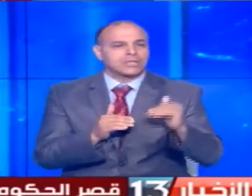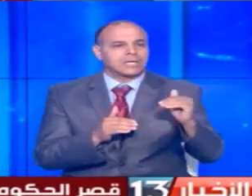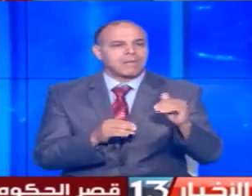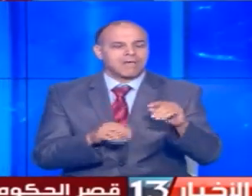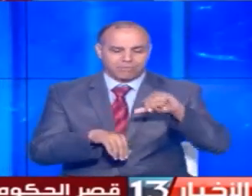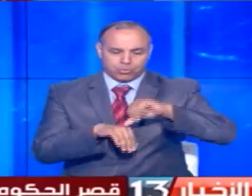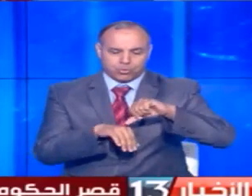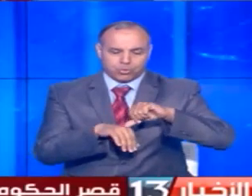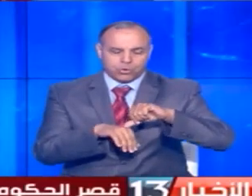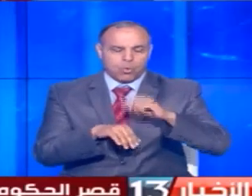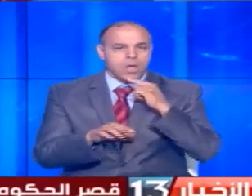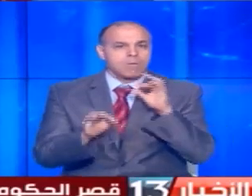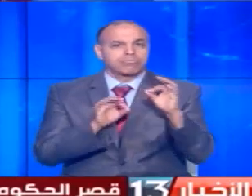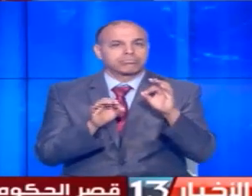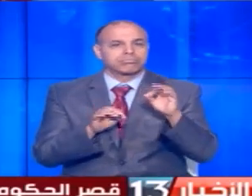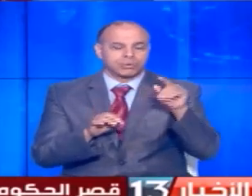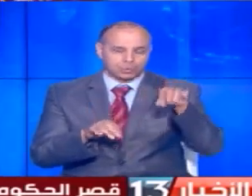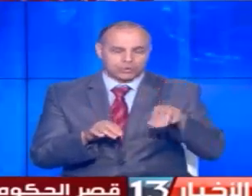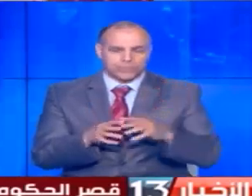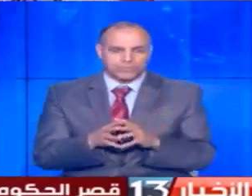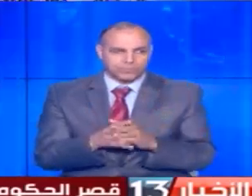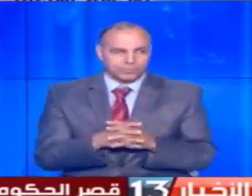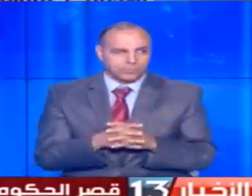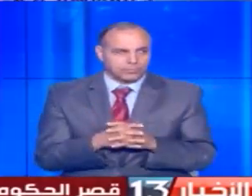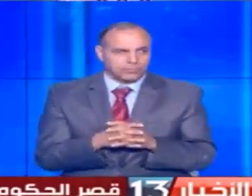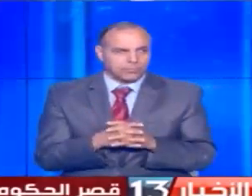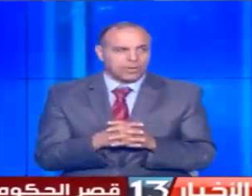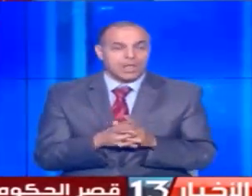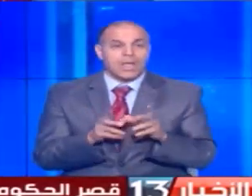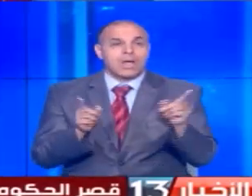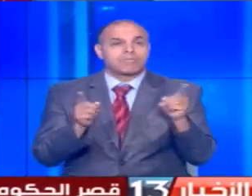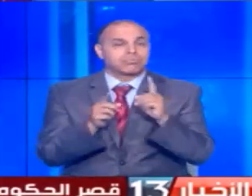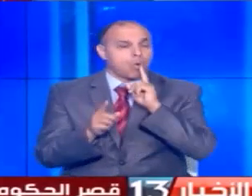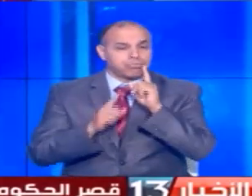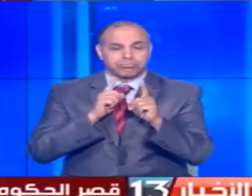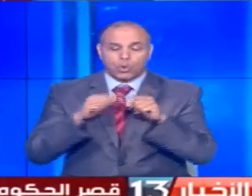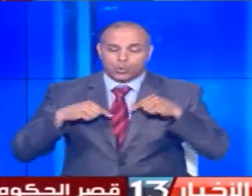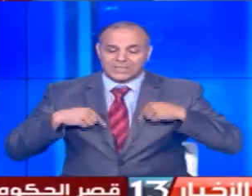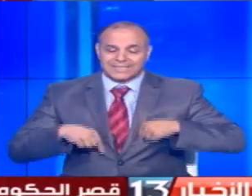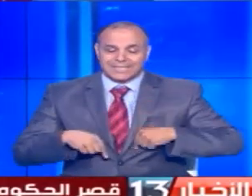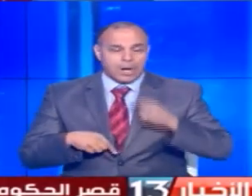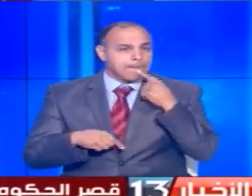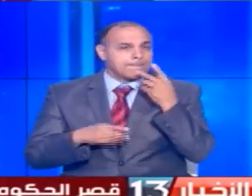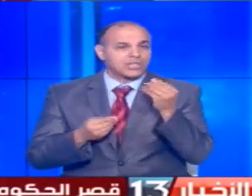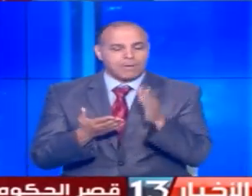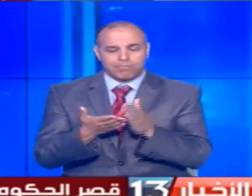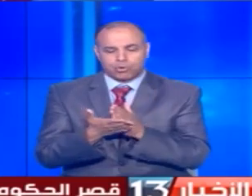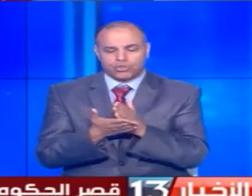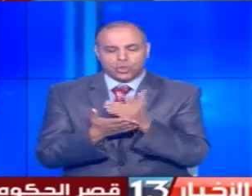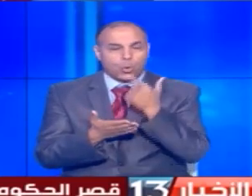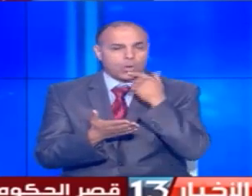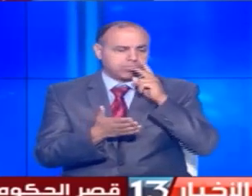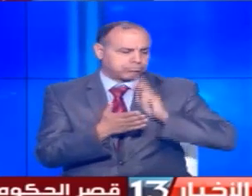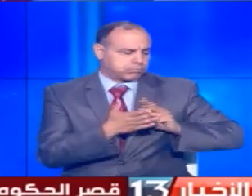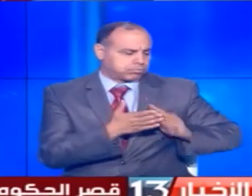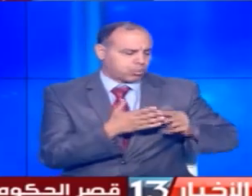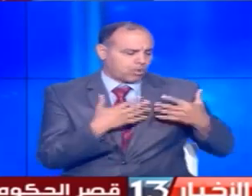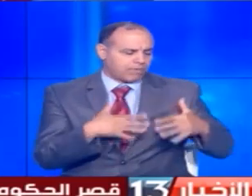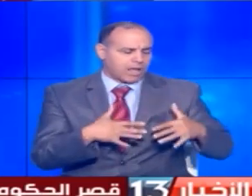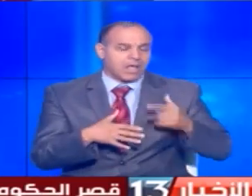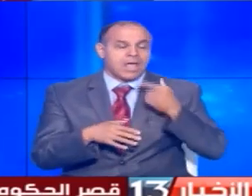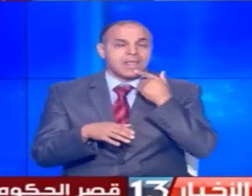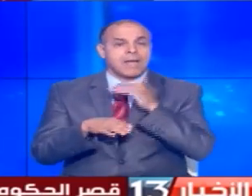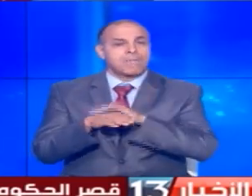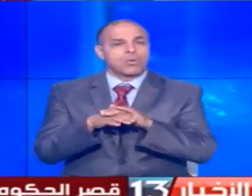الحضرية والحوكمة المحلية. حزمة من الأوامر الحكومية في عديد المجالات تمت المصادقة عليها أيضا